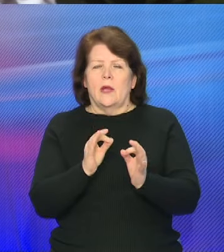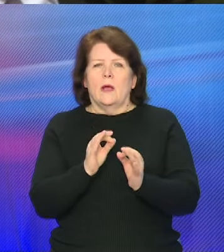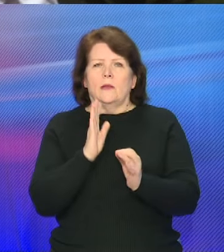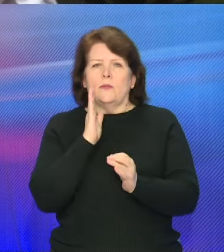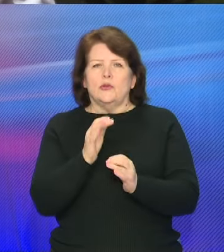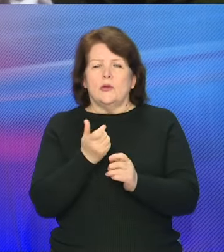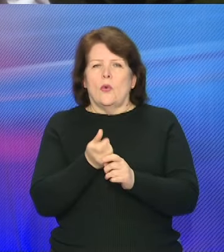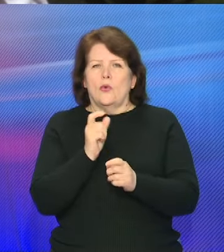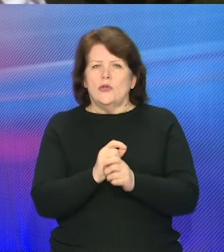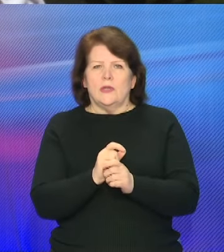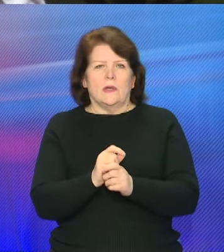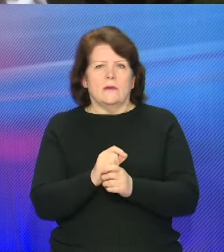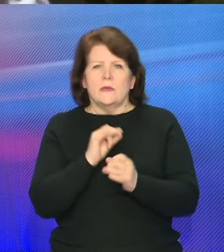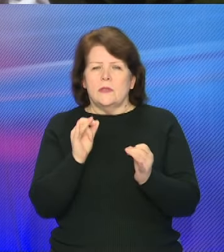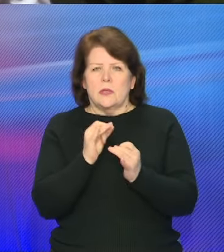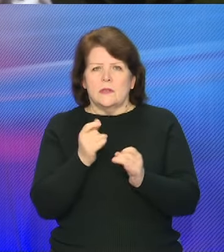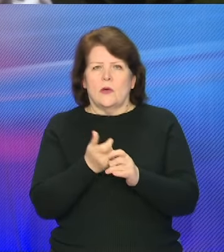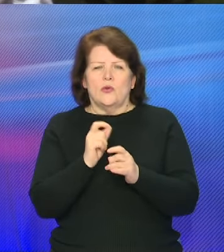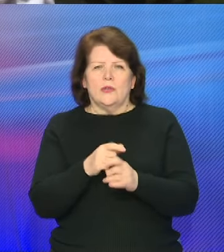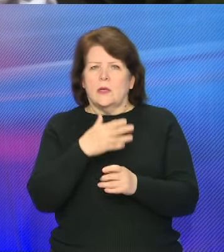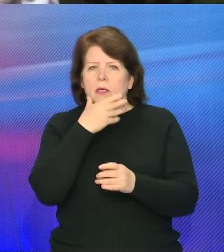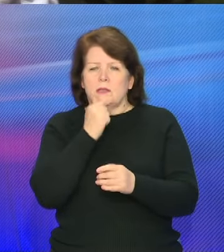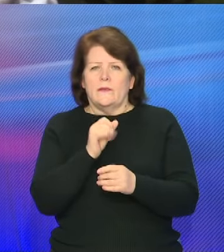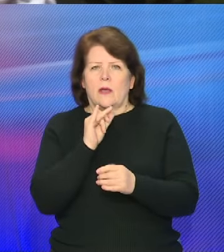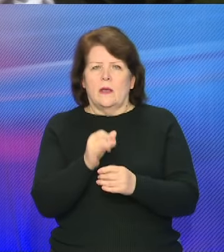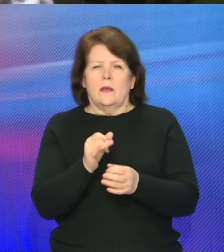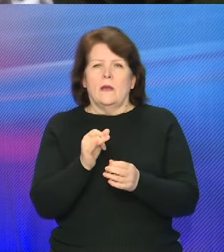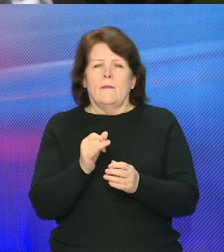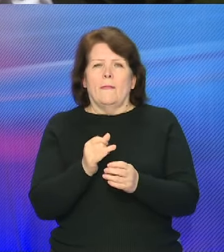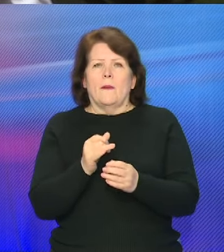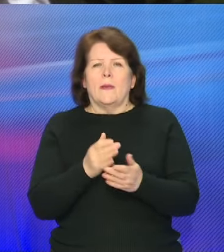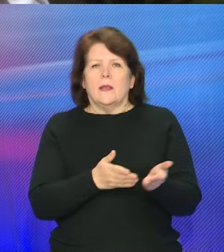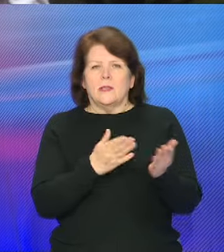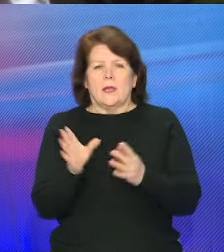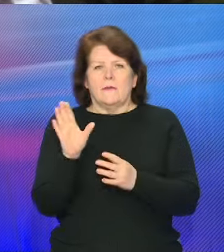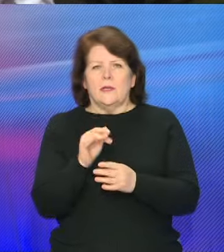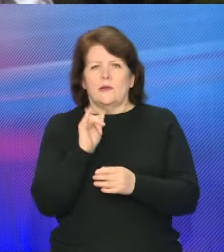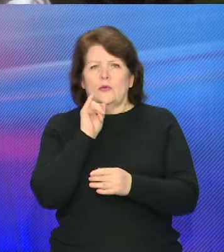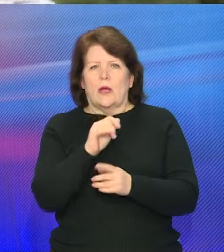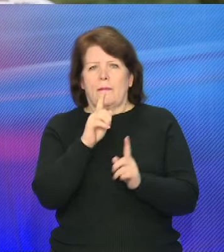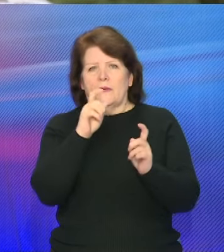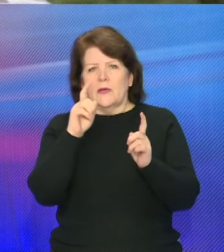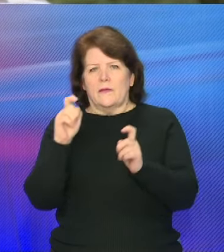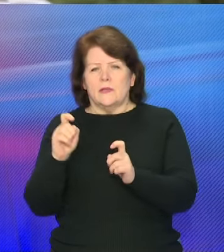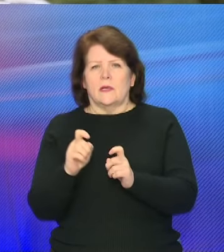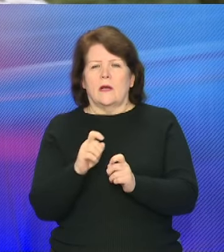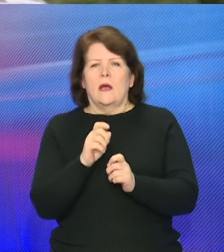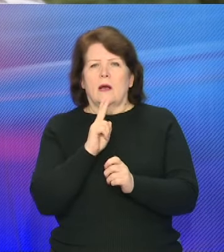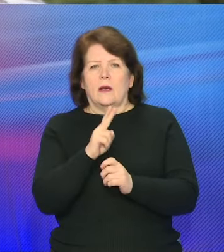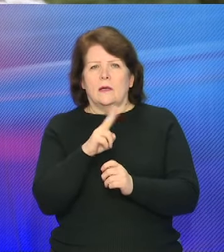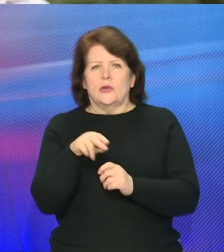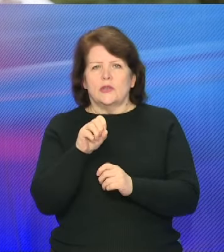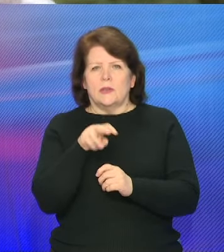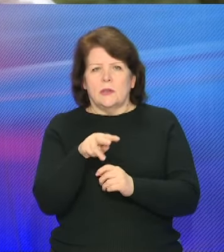масштабно. Очень зрелищно, очень красочно. И, конечно же, приглашаем всех туда пофотографироваться. К дожинкам